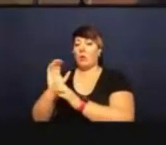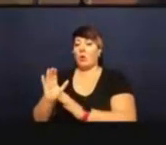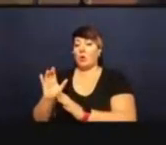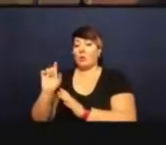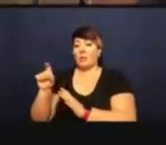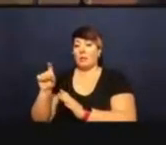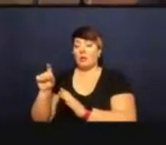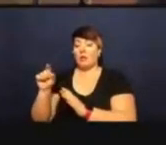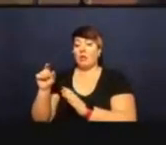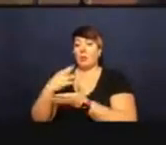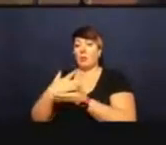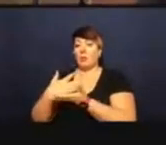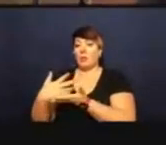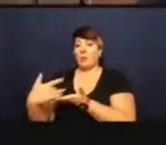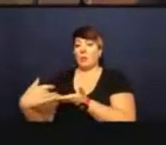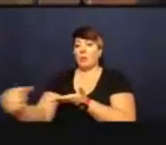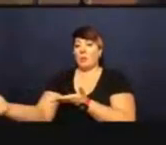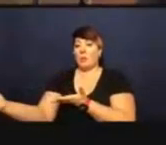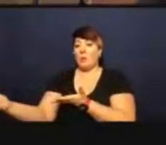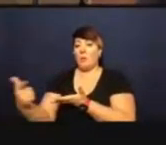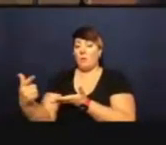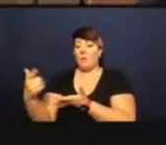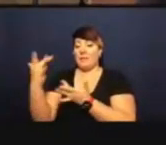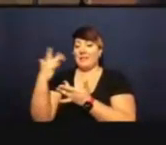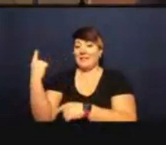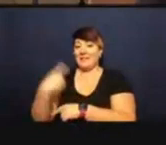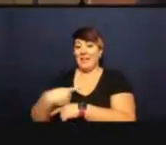hii, ambapo